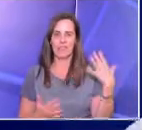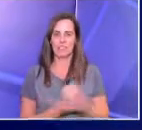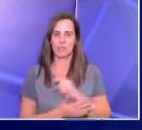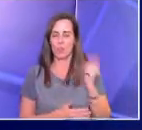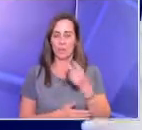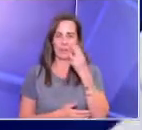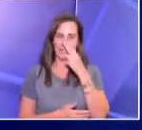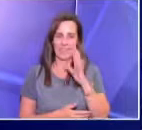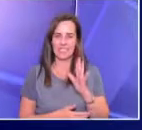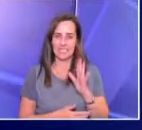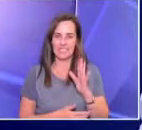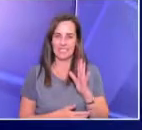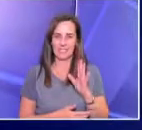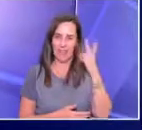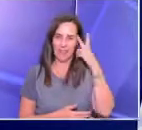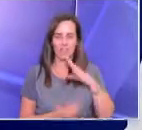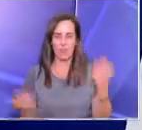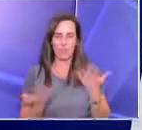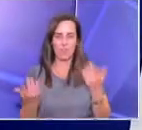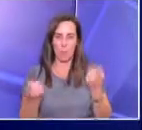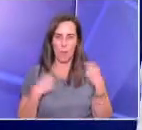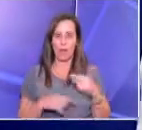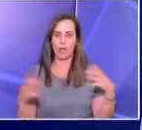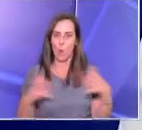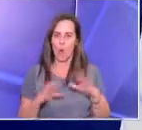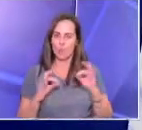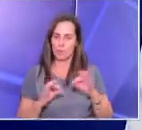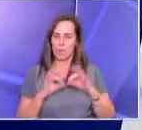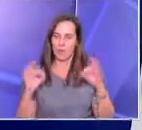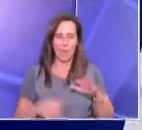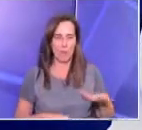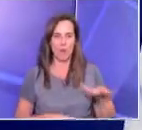שכולם מנסים כל הזמן להבין איך הוא מגיע. אז זו תנועה שבאמת צמחה